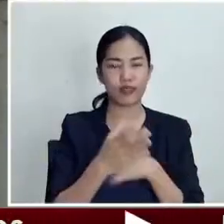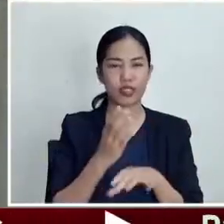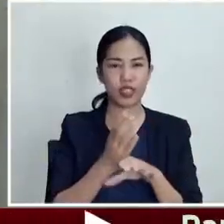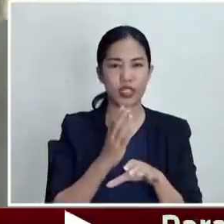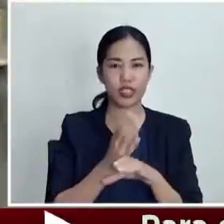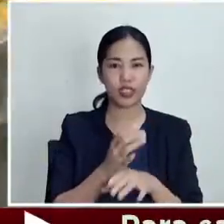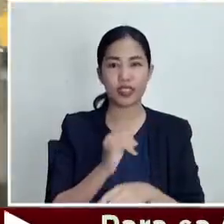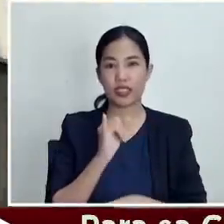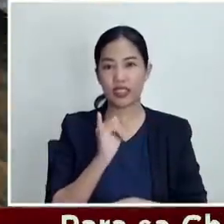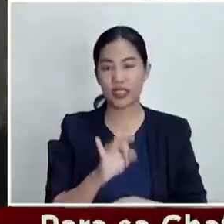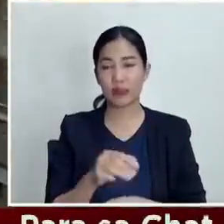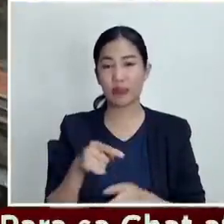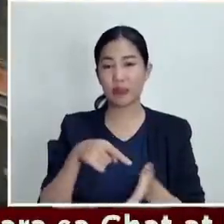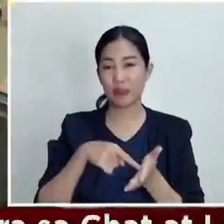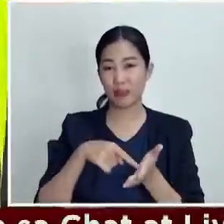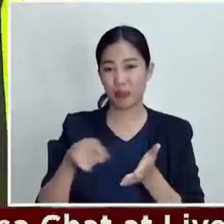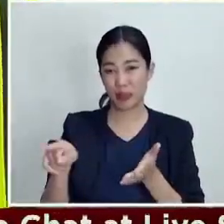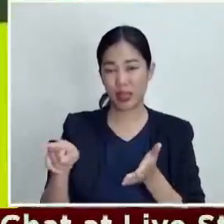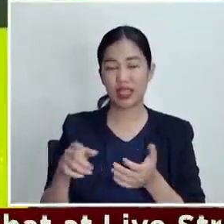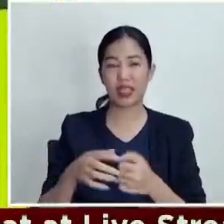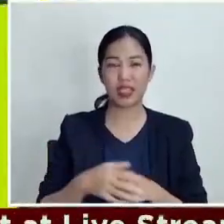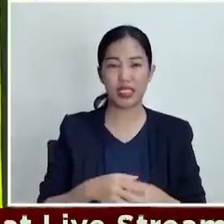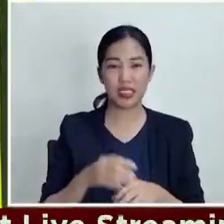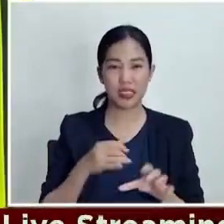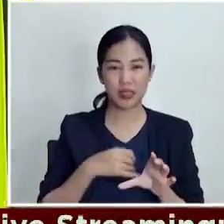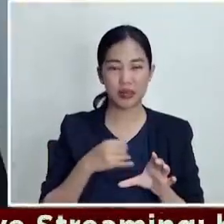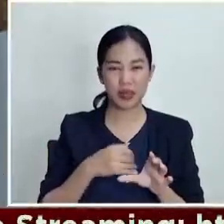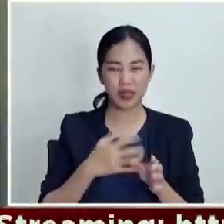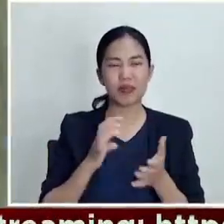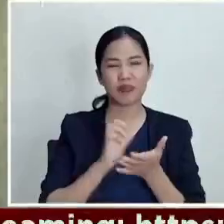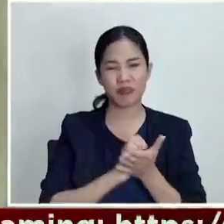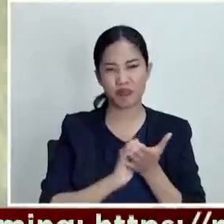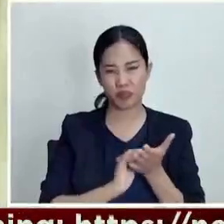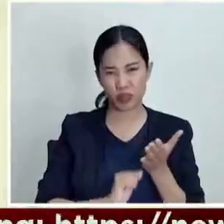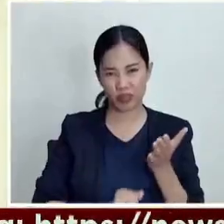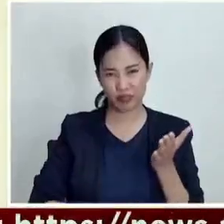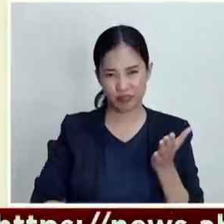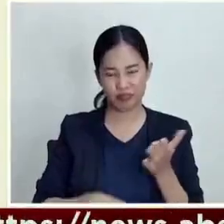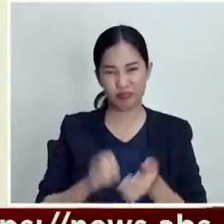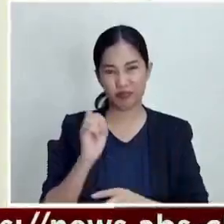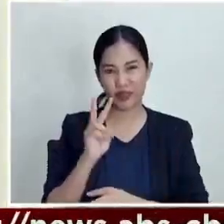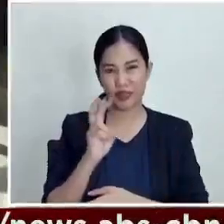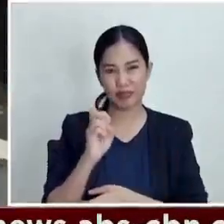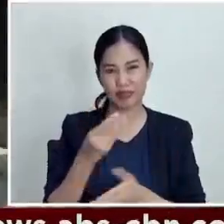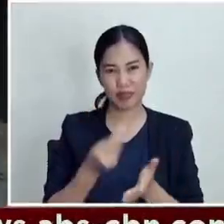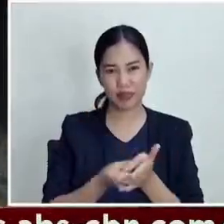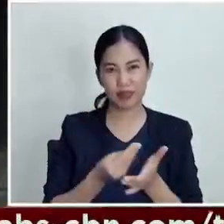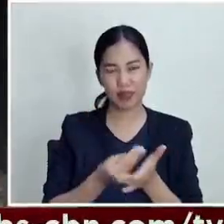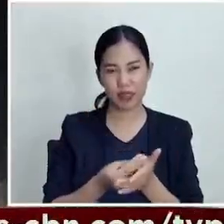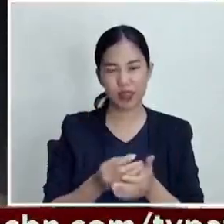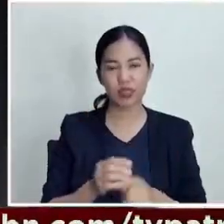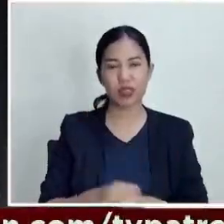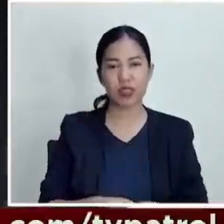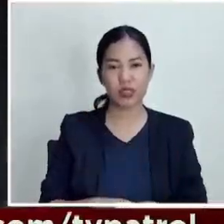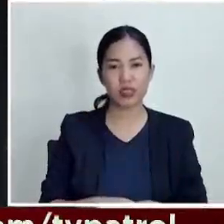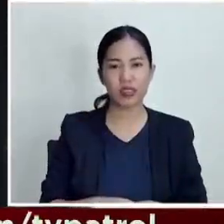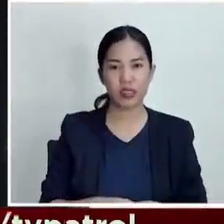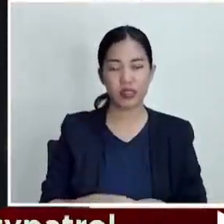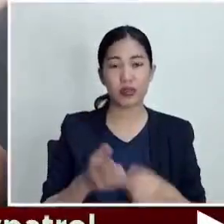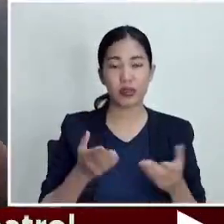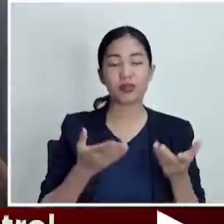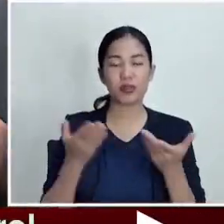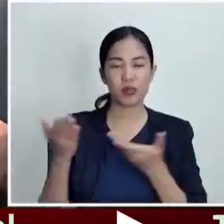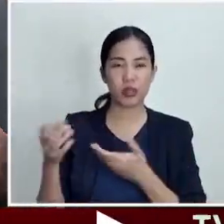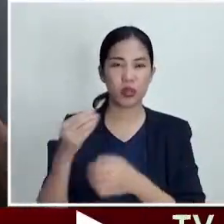pa, 12 piso ang makakalta sa kanyang kinita. Kaya iniatid na lang si Nanding pauwi sa kanilang bahay